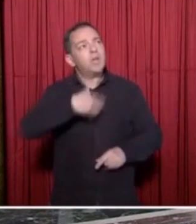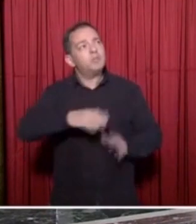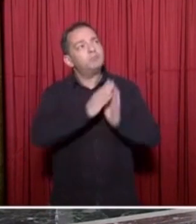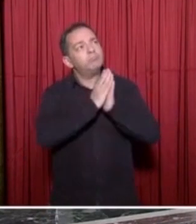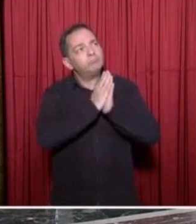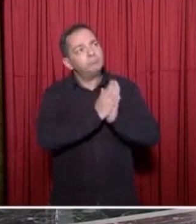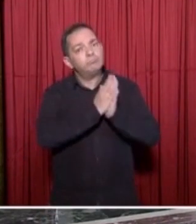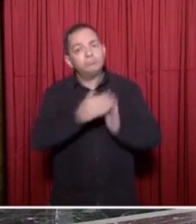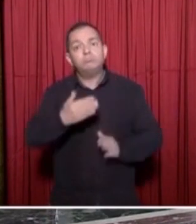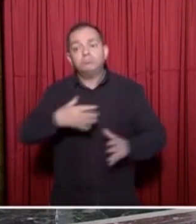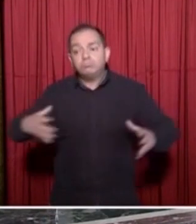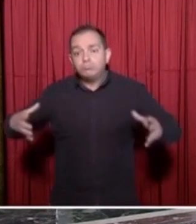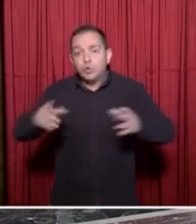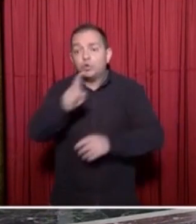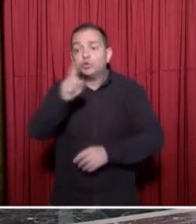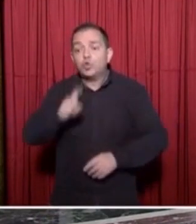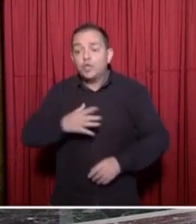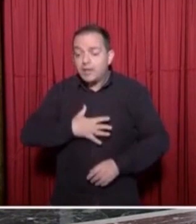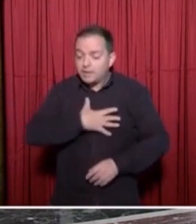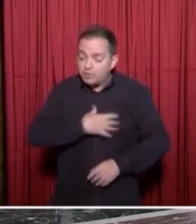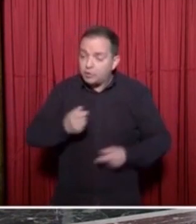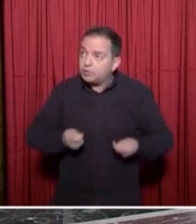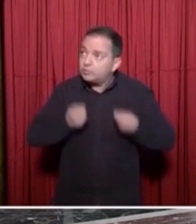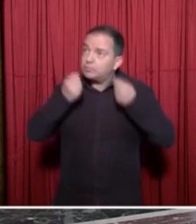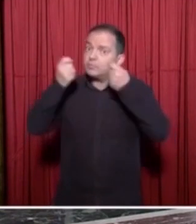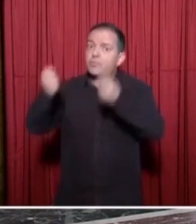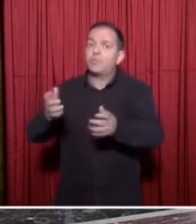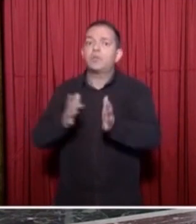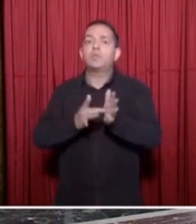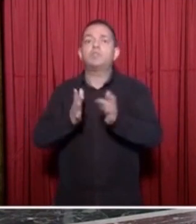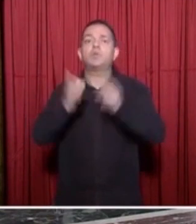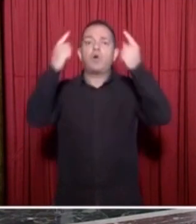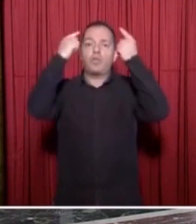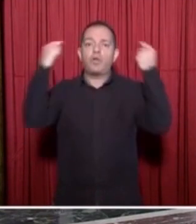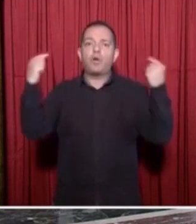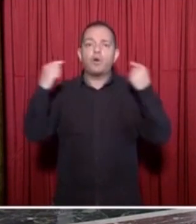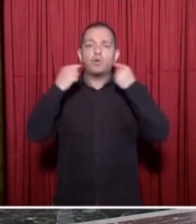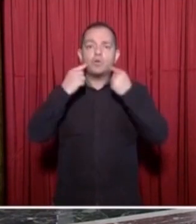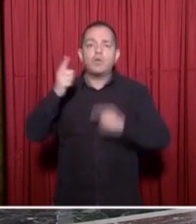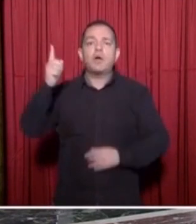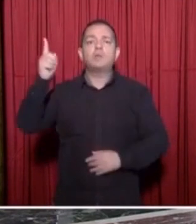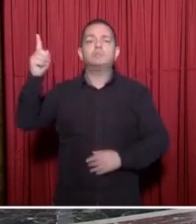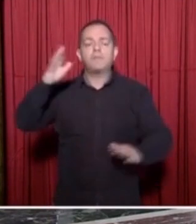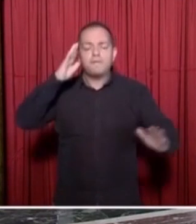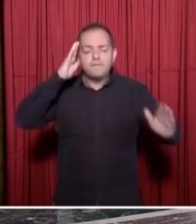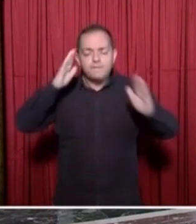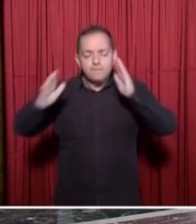μνημονεύσαντες, εαυτούς και αλλήλους και πάσαν την ζωή ημών, Χριστό το